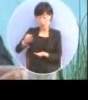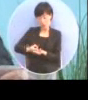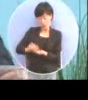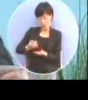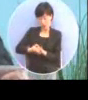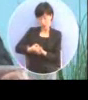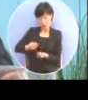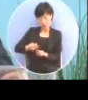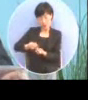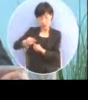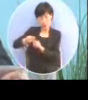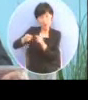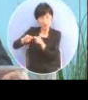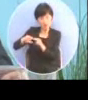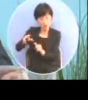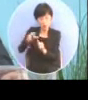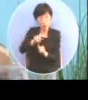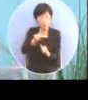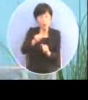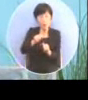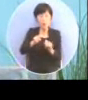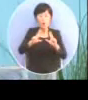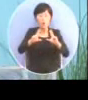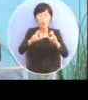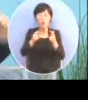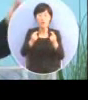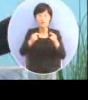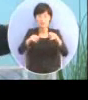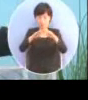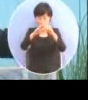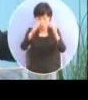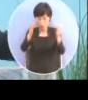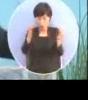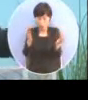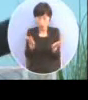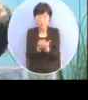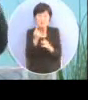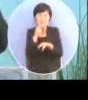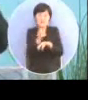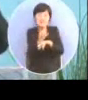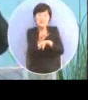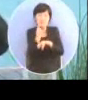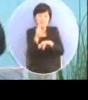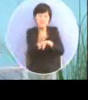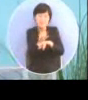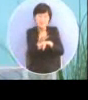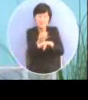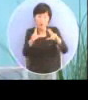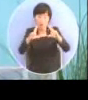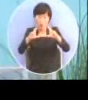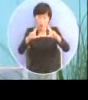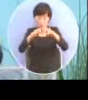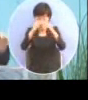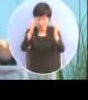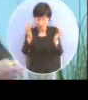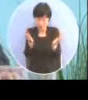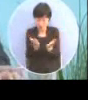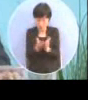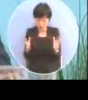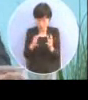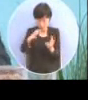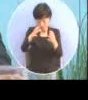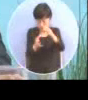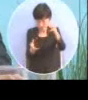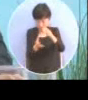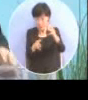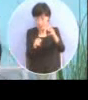đúc một cái quả bóng bằng vàng thật to. 그걸 이제 집 뒤에다가 장독 안에 숨겼어요. Sau đó ông giấu vào